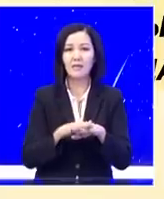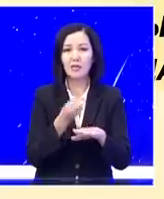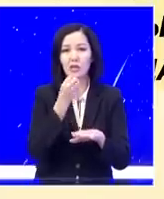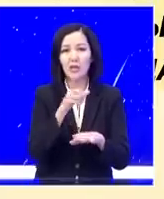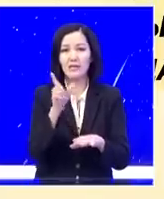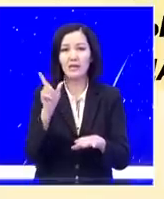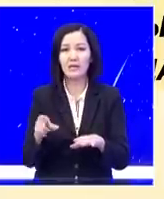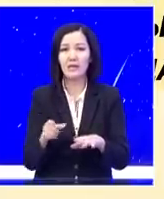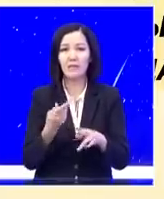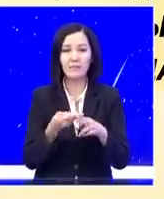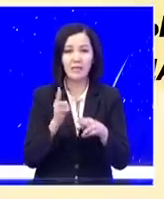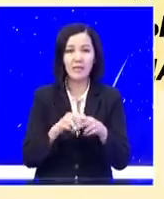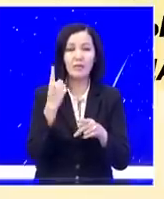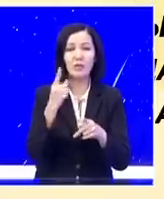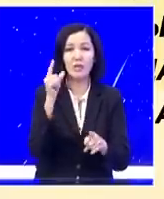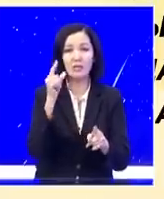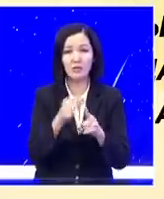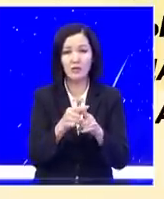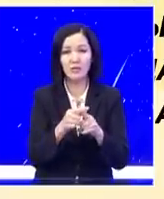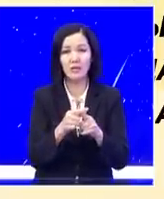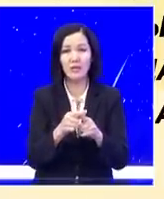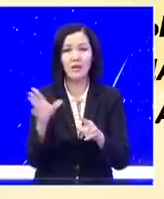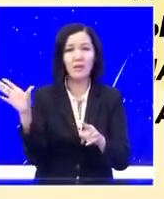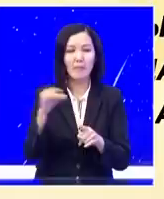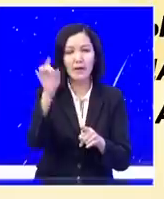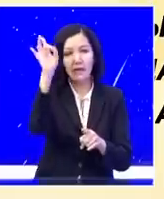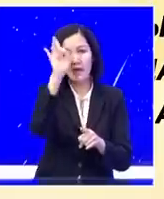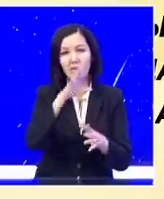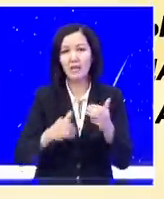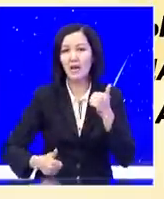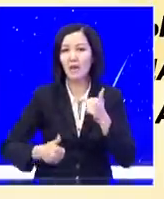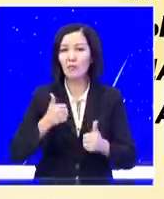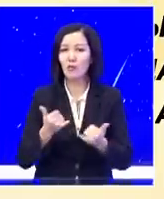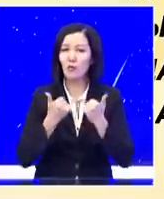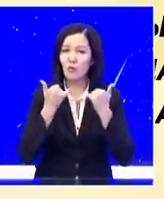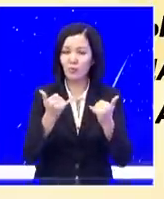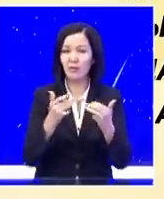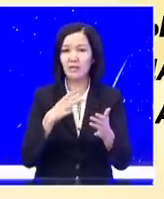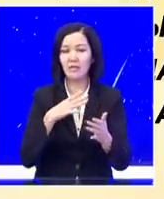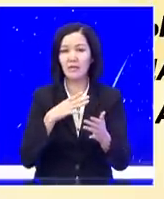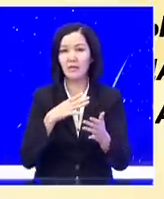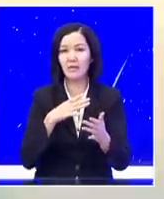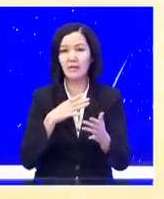адам деген жалғыз сөзде оның бар атақ абыройы құрметшені.